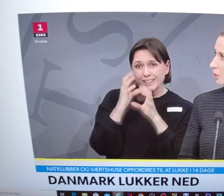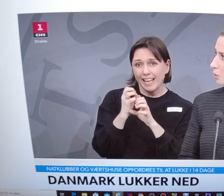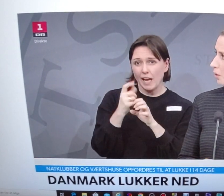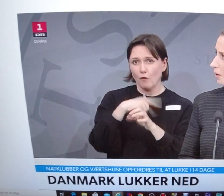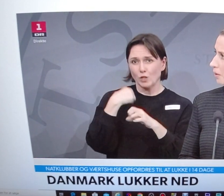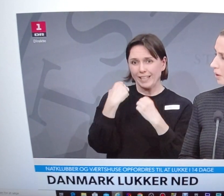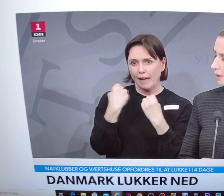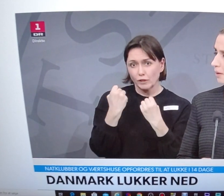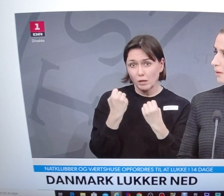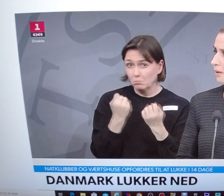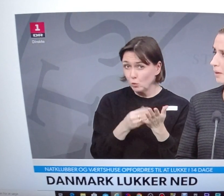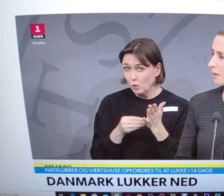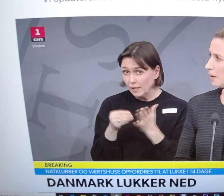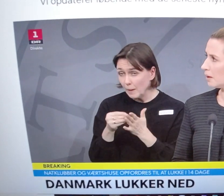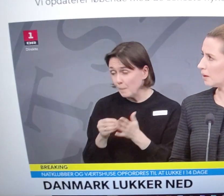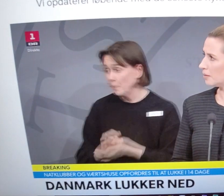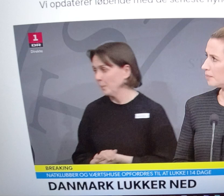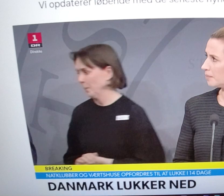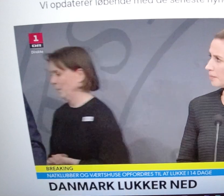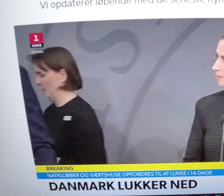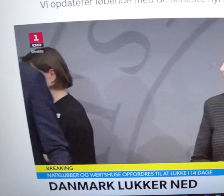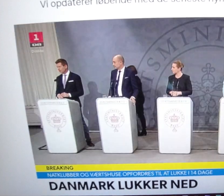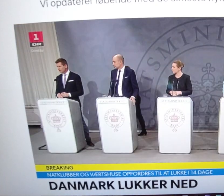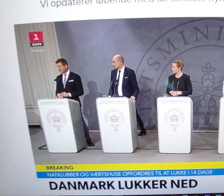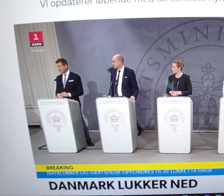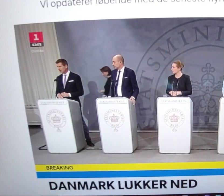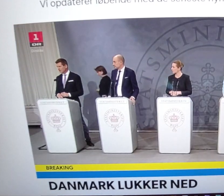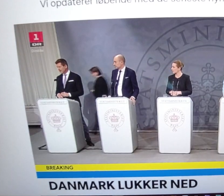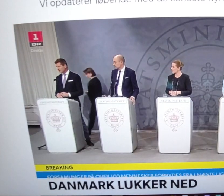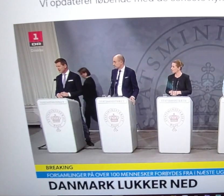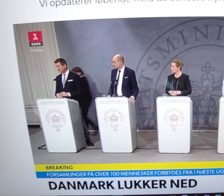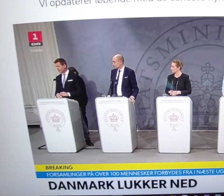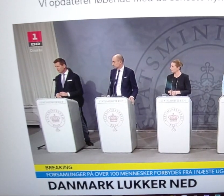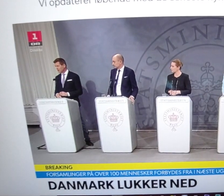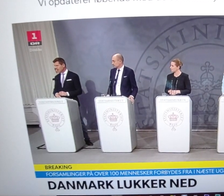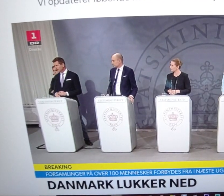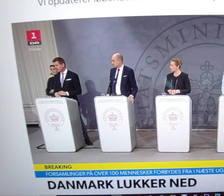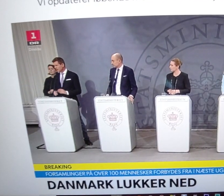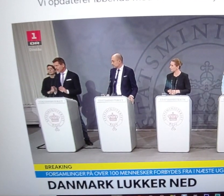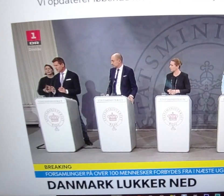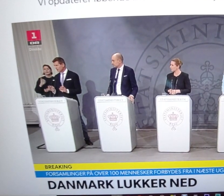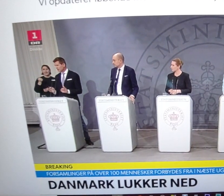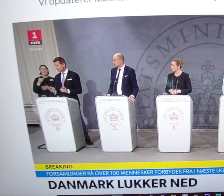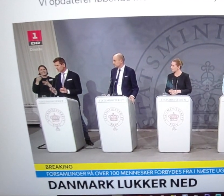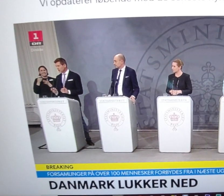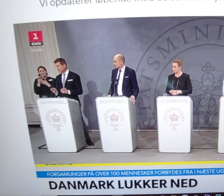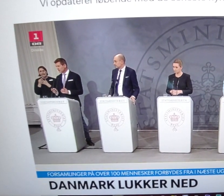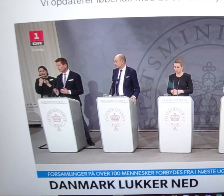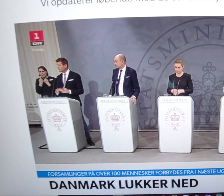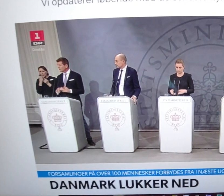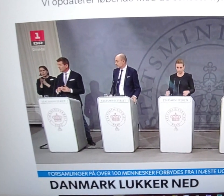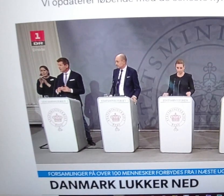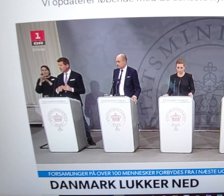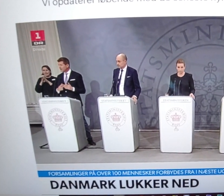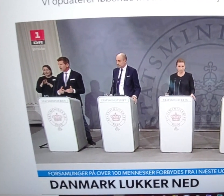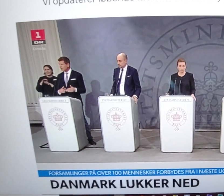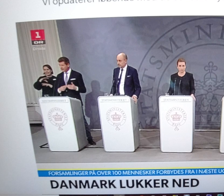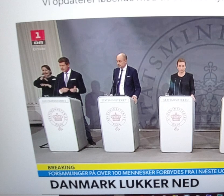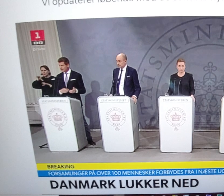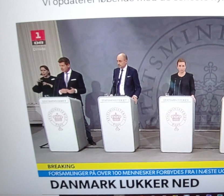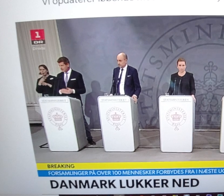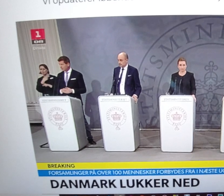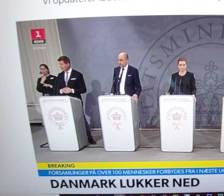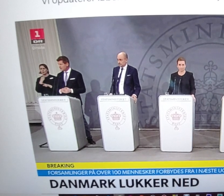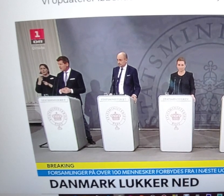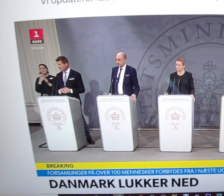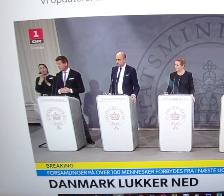yder flere. Ja, det vi gør, altså selvfølgelig er vi i meget tæt dialog med ledelsen i regioner og sygehuse i forhold til, hvilke faglige kriterier,